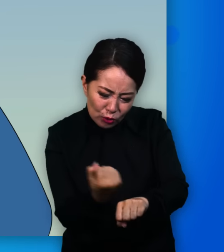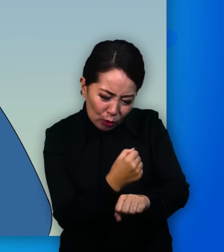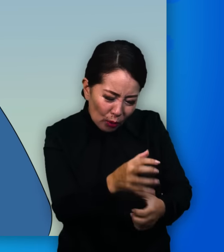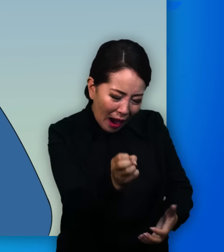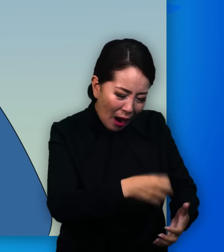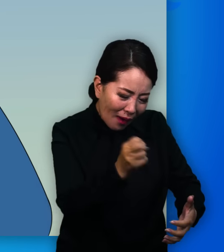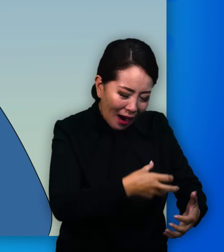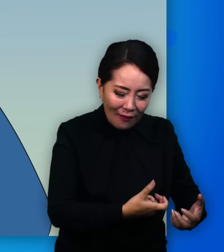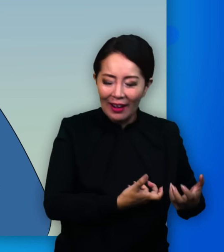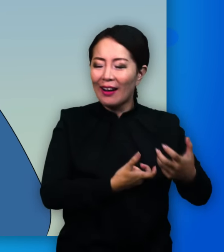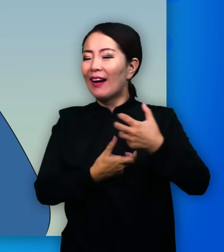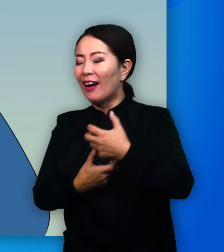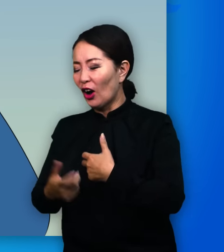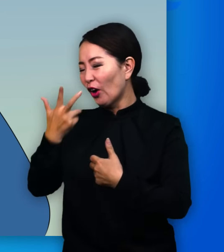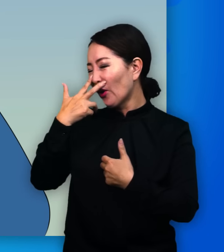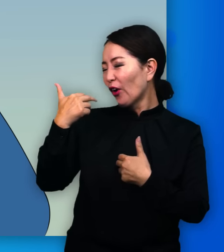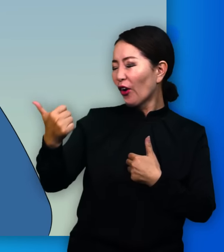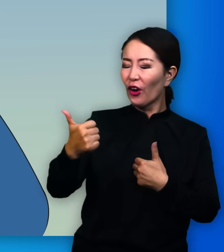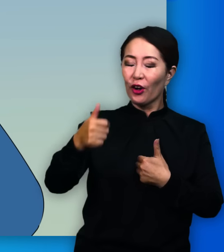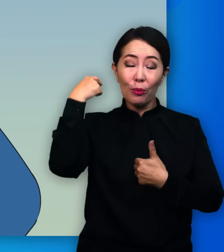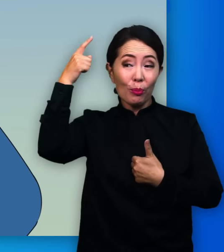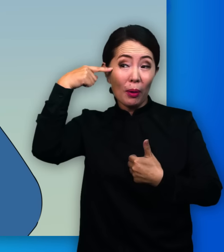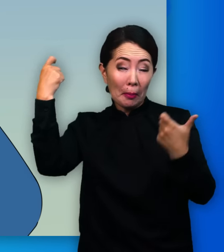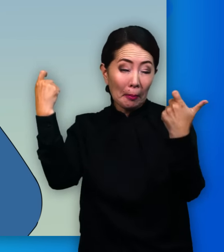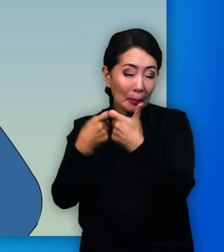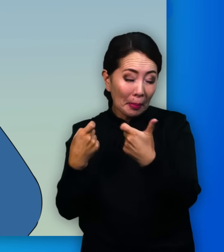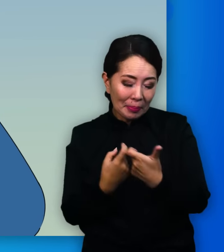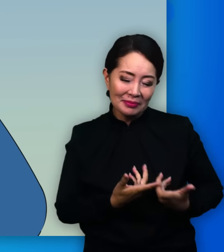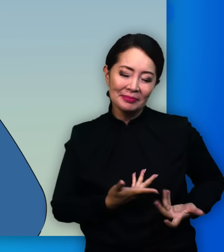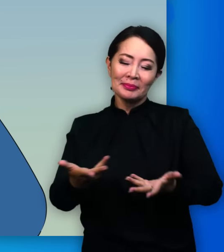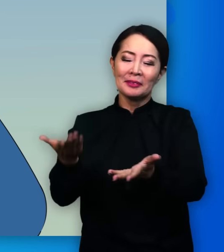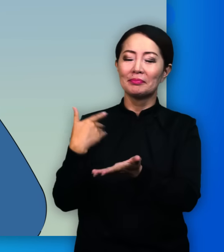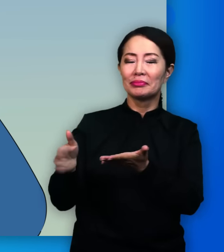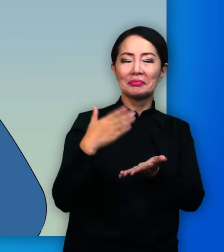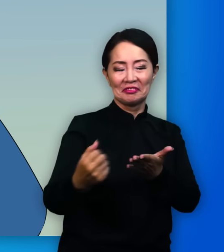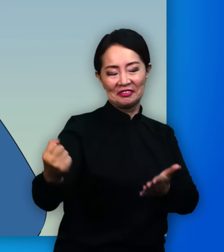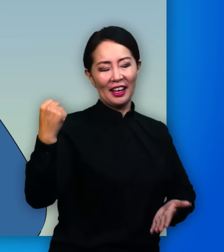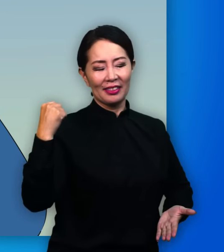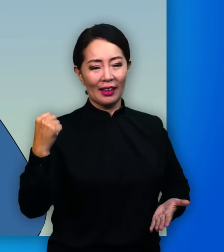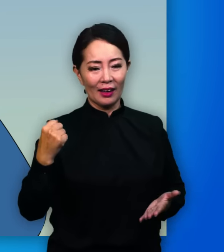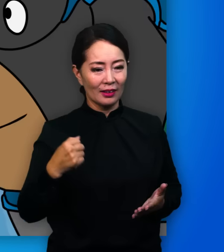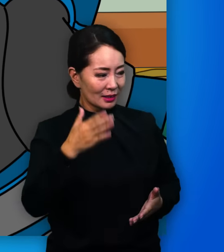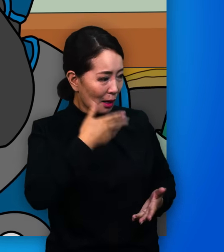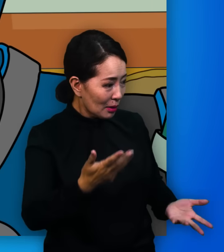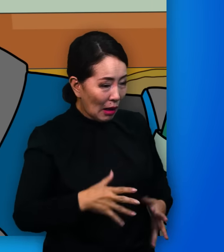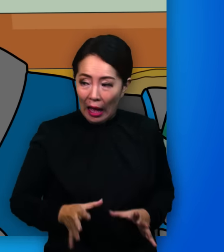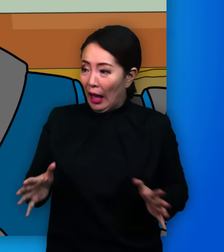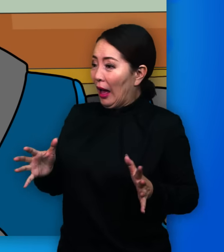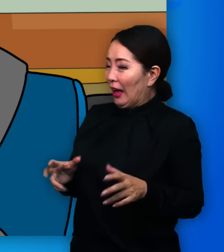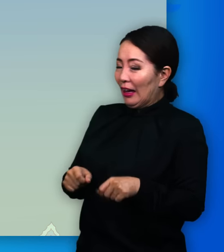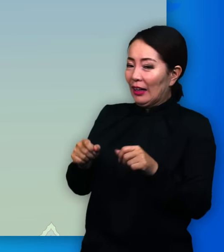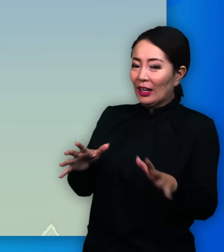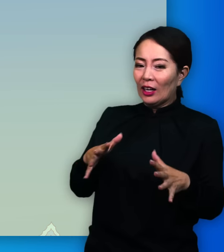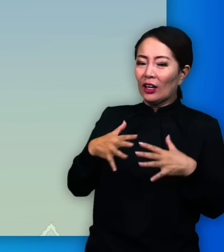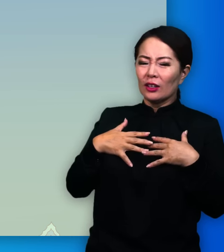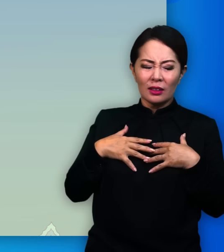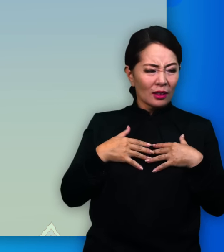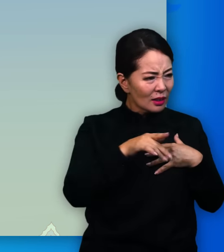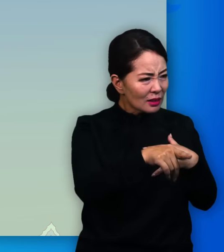түүжээлээ. Та бид нарыг байна гэж мэдчихсэн юм уу? Мэдхээр баргуу да. Ахын